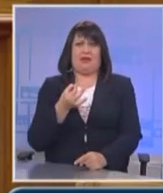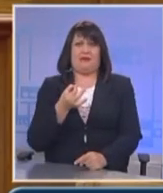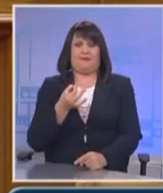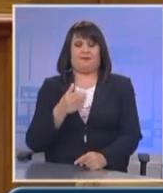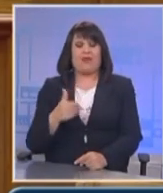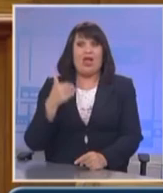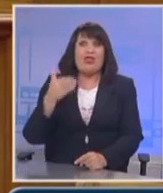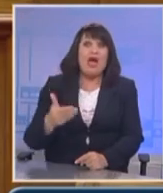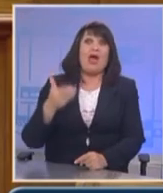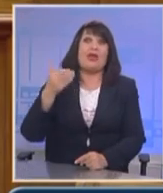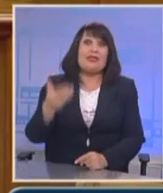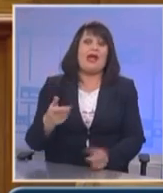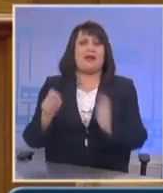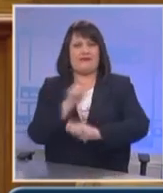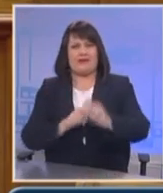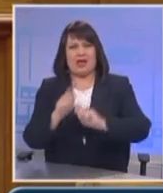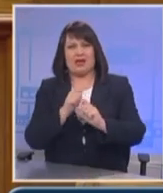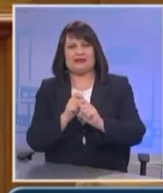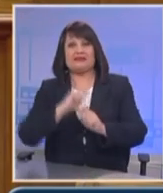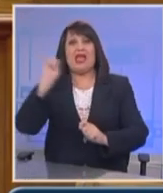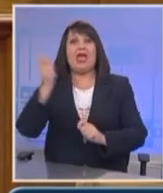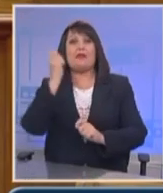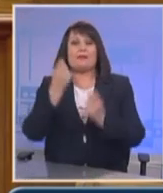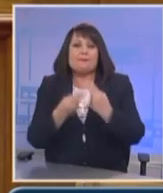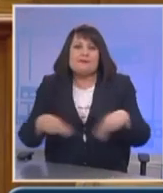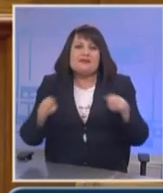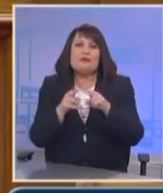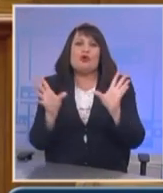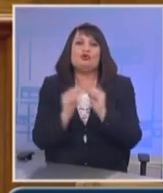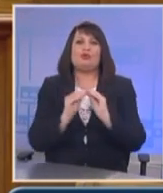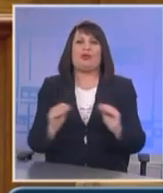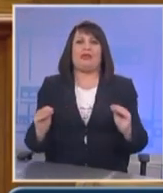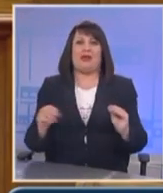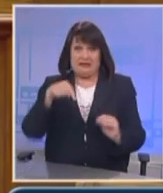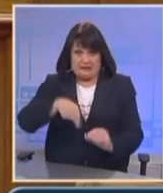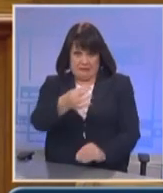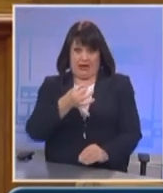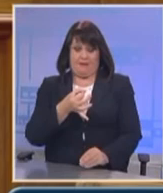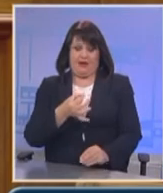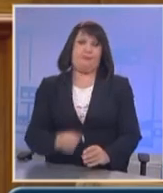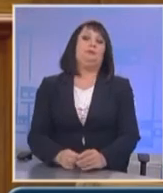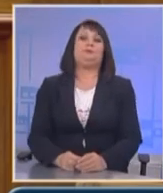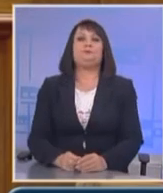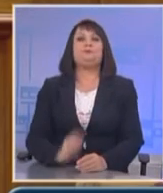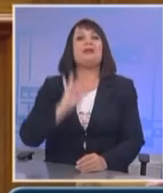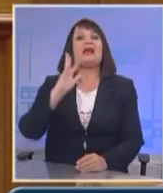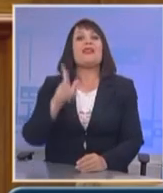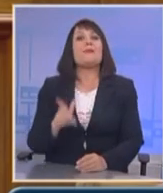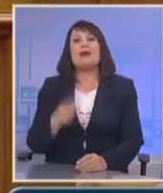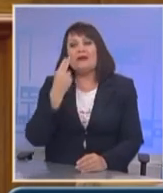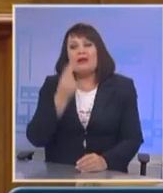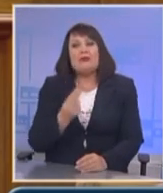θα συγκροτήσει το Εθνικό Συμβούλιο Παιδείας. Εξάλλου αυτό που ζούμε καθημερινά γύρω